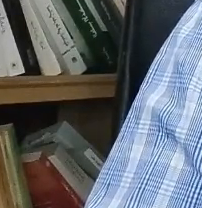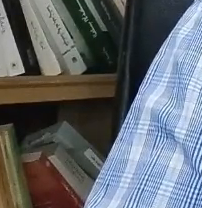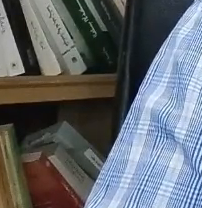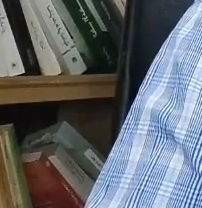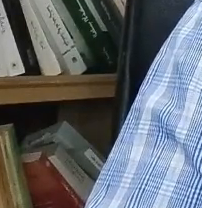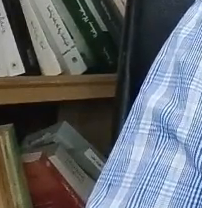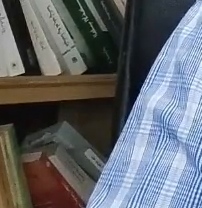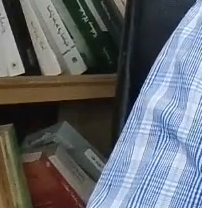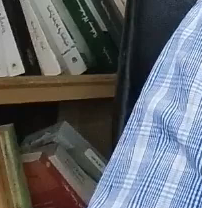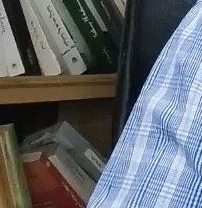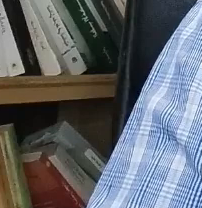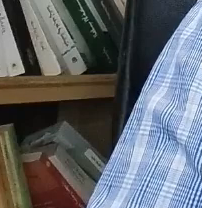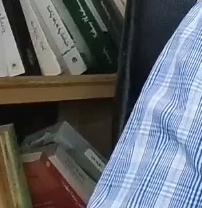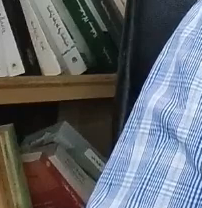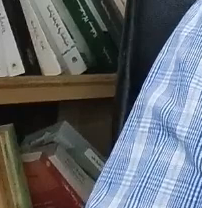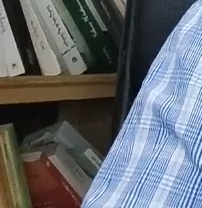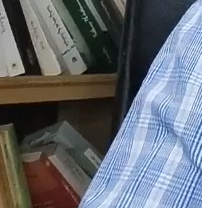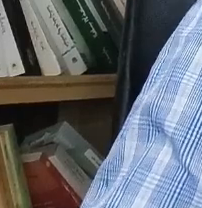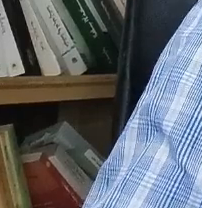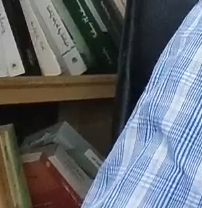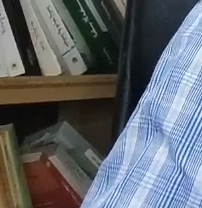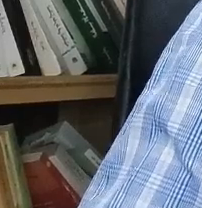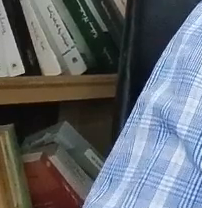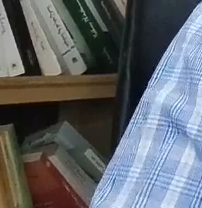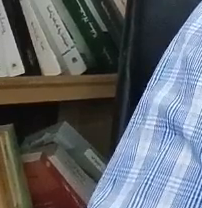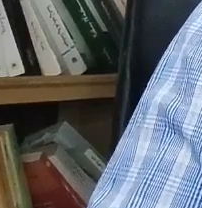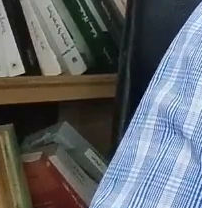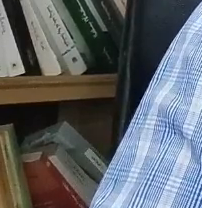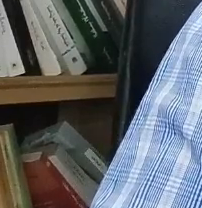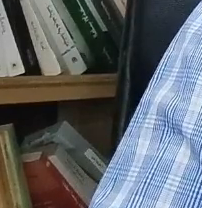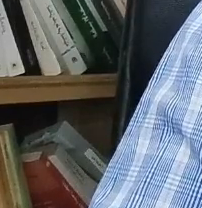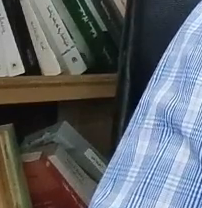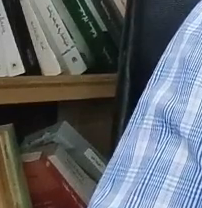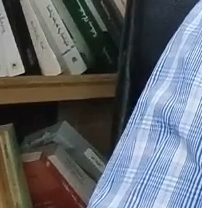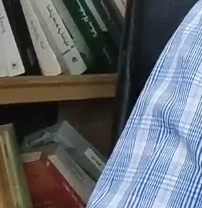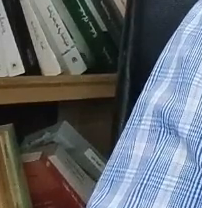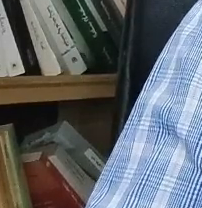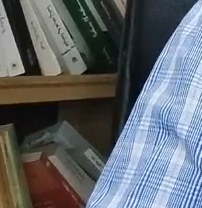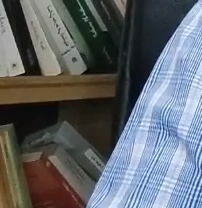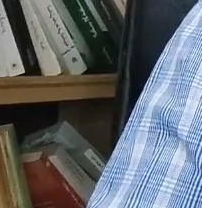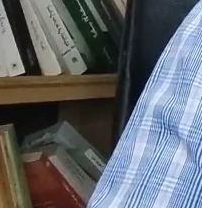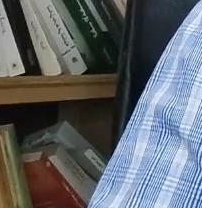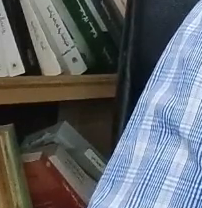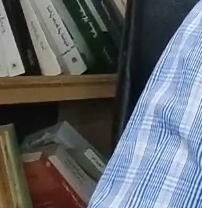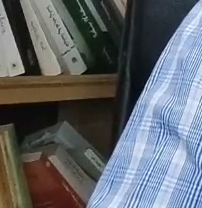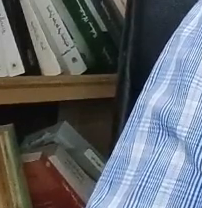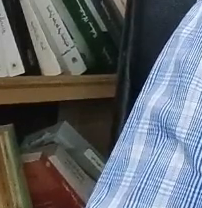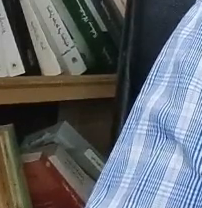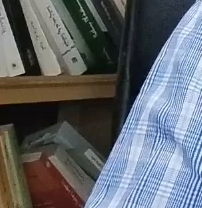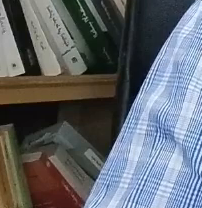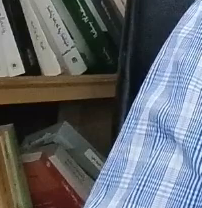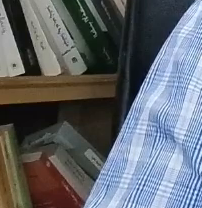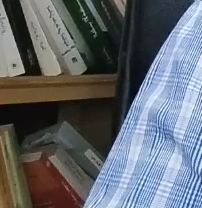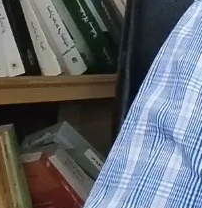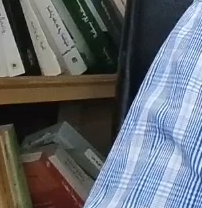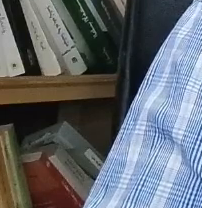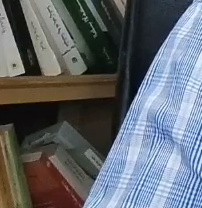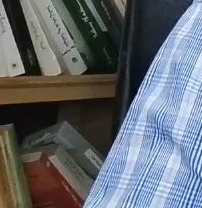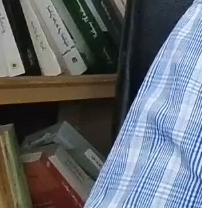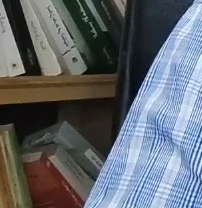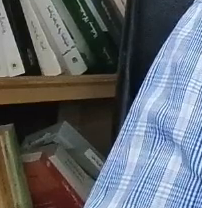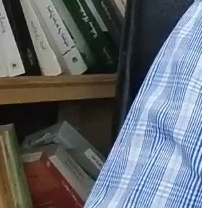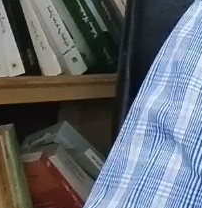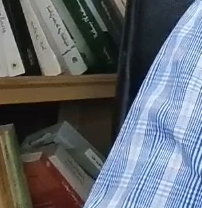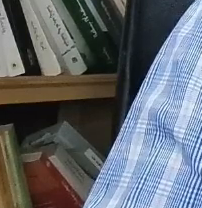الأولى في نسبة البطالة. يعني أن بعيدة يقدم توفير فرص العيش